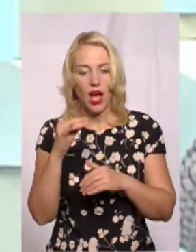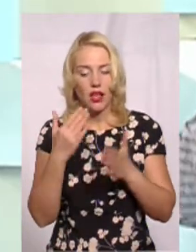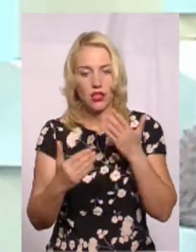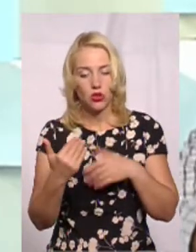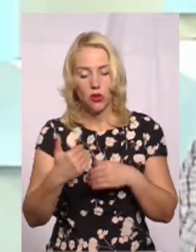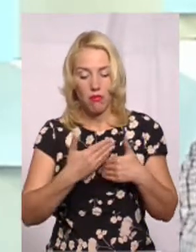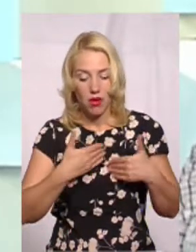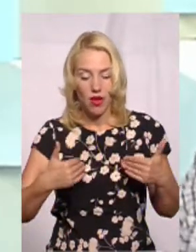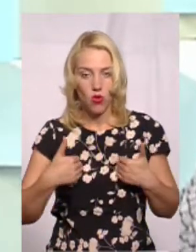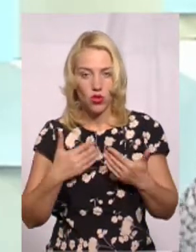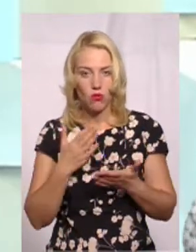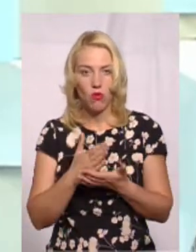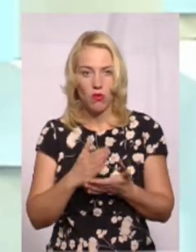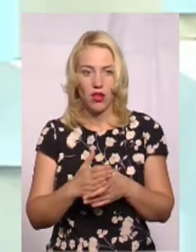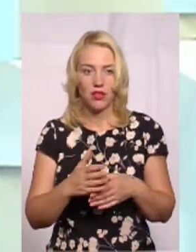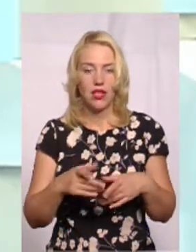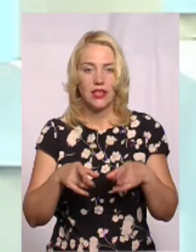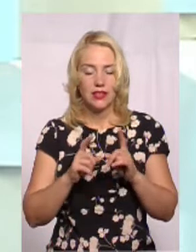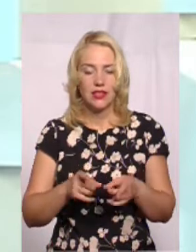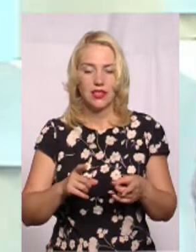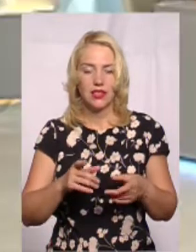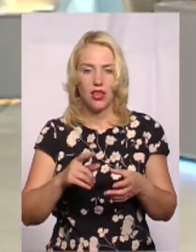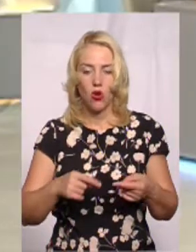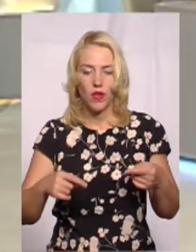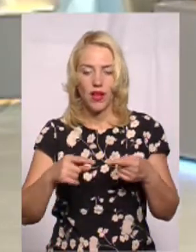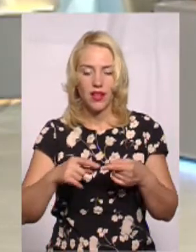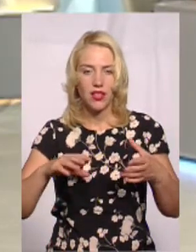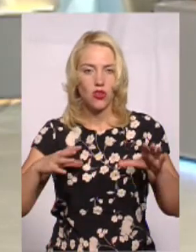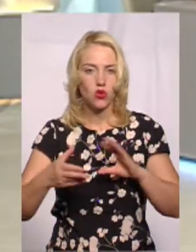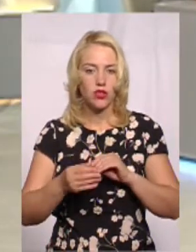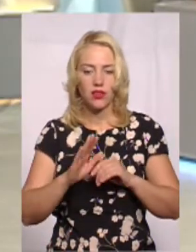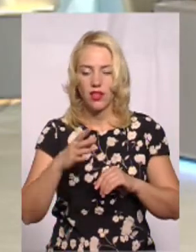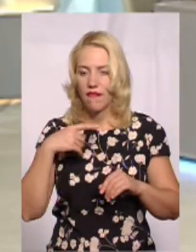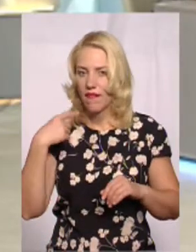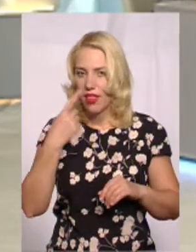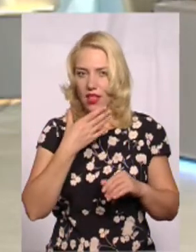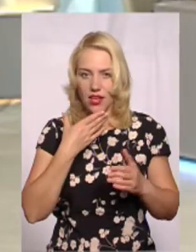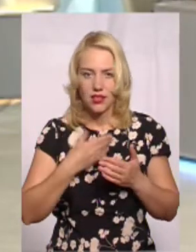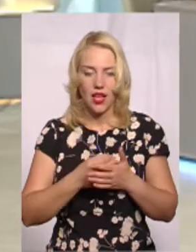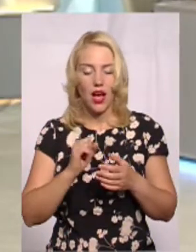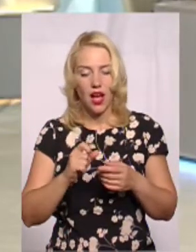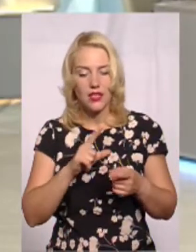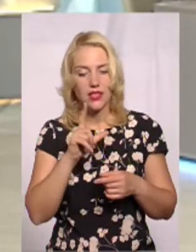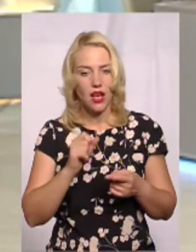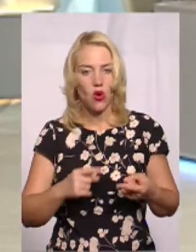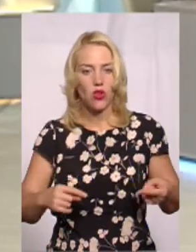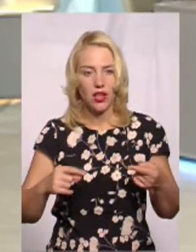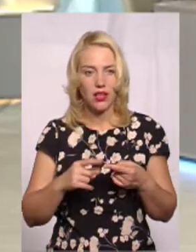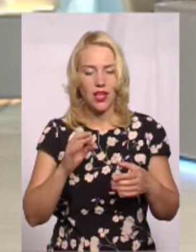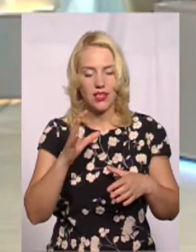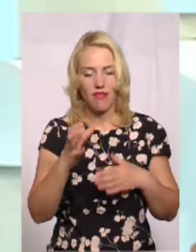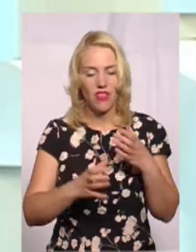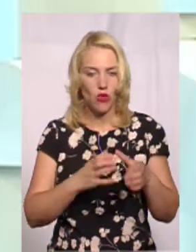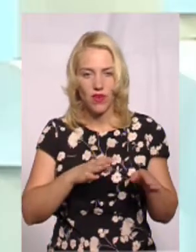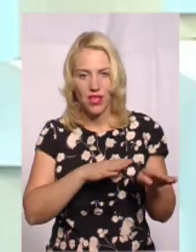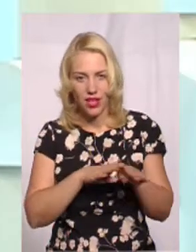ми хочемо мати дійсно конкурентні результати, не, скажімо, не власне просто таку невеличку базу, а конкурентну на світовій арені, так?